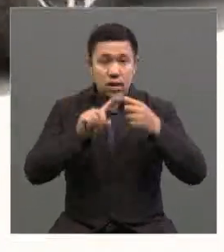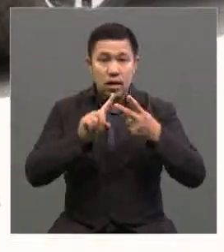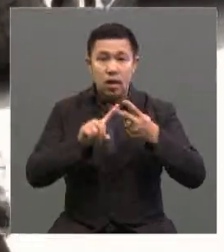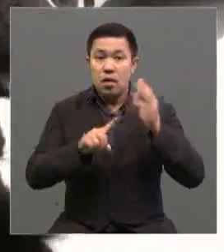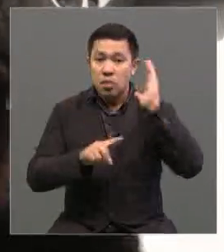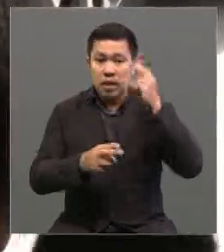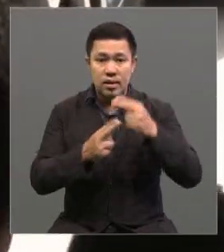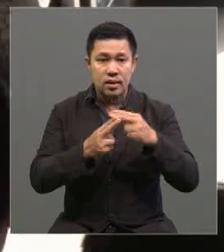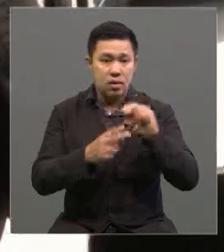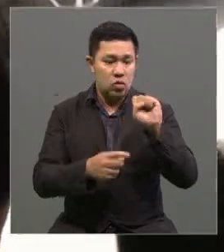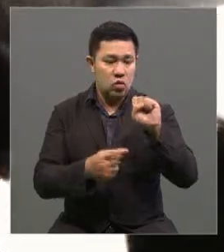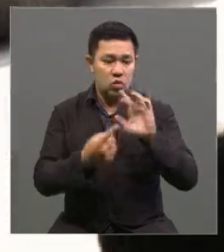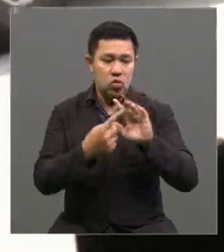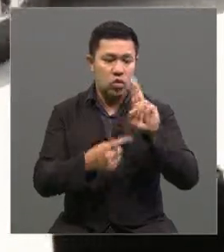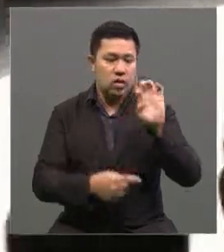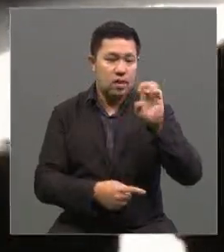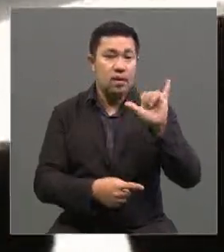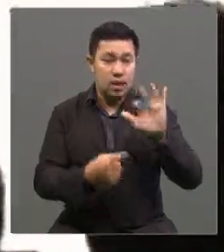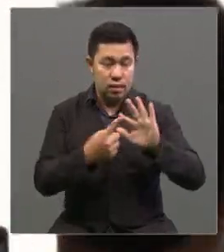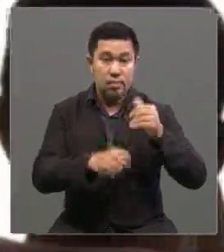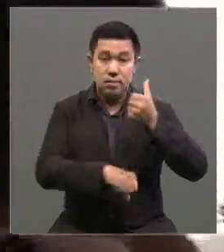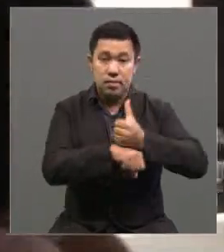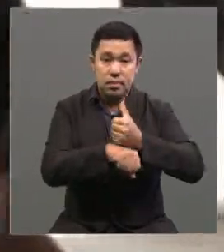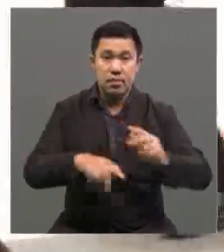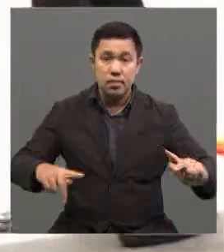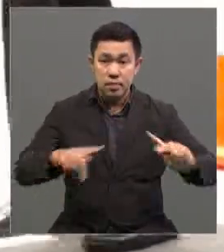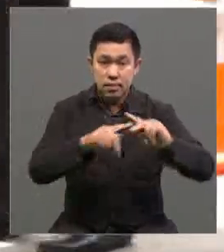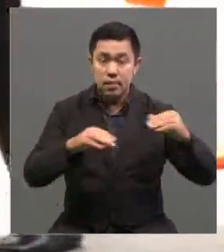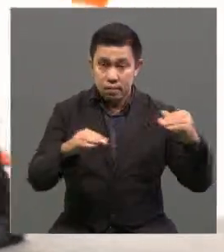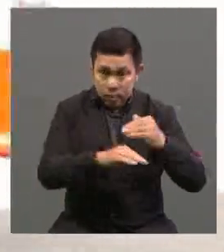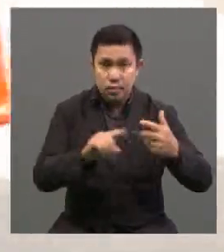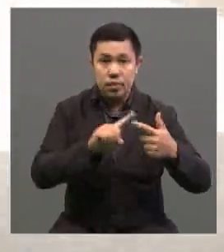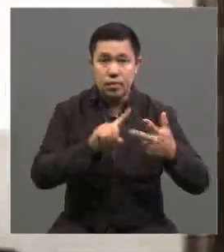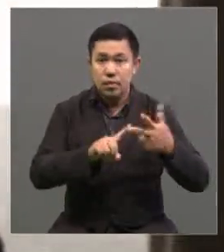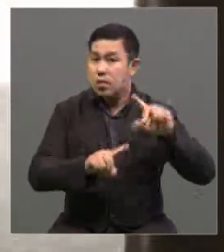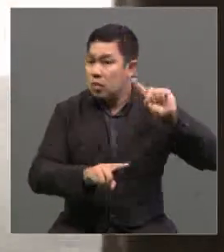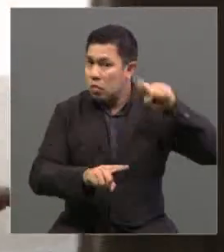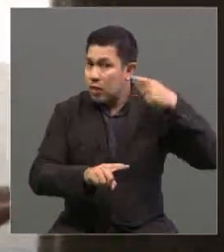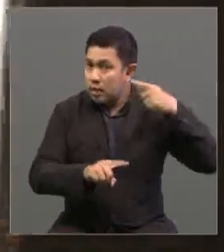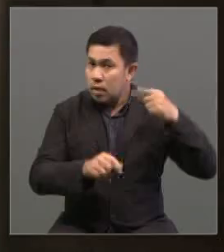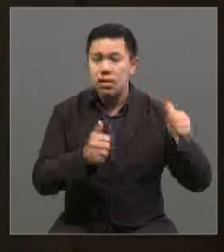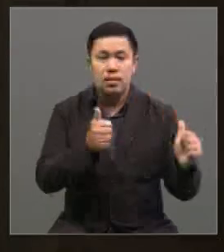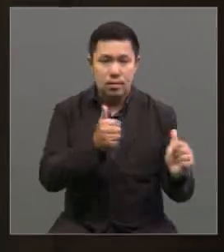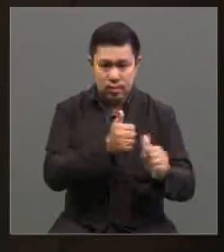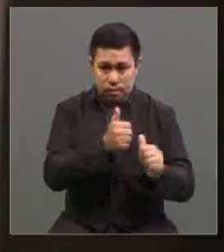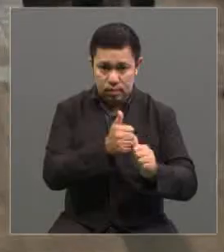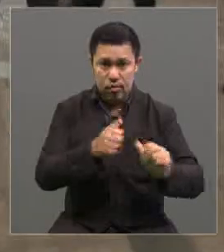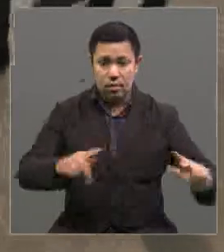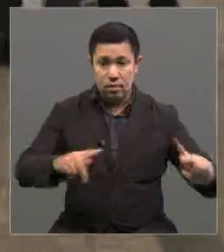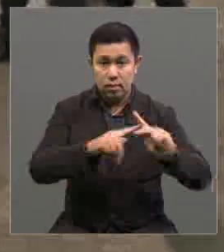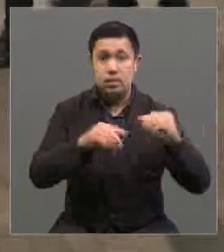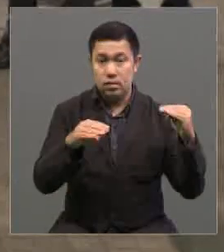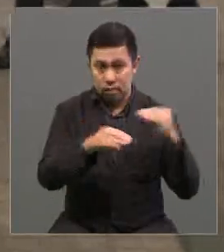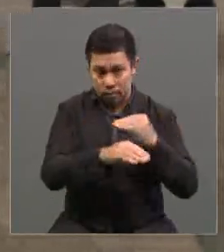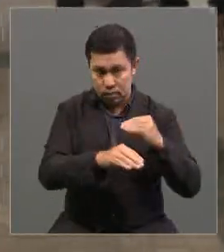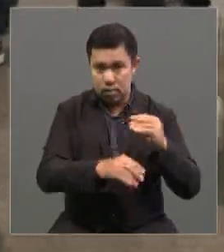ายสุริยะจึงรุ่งเรืองกิจรัฐมนตรีว่าการกระทรวงคมนาคมและนางมณพรเจริญศรีรัฐมนตรีช่วยว่าการกระทรวงคมนาค